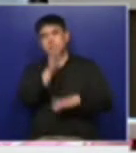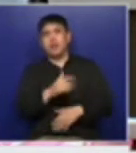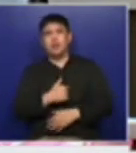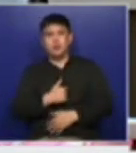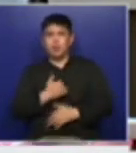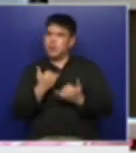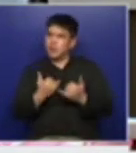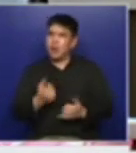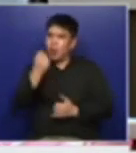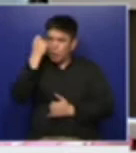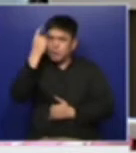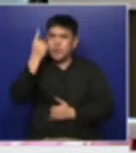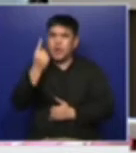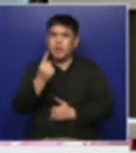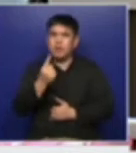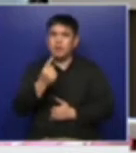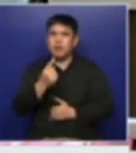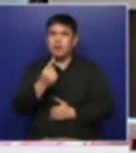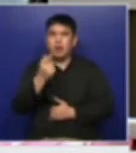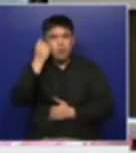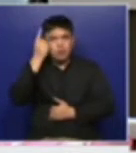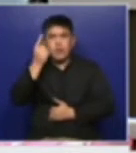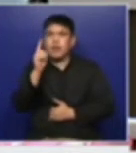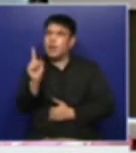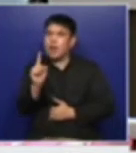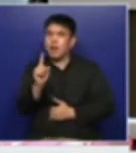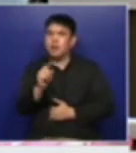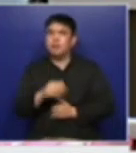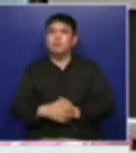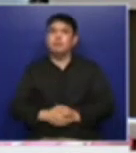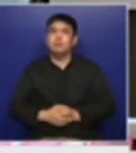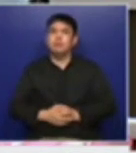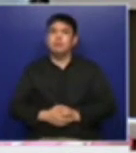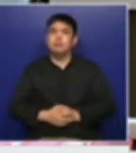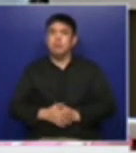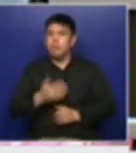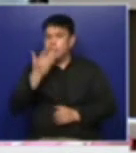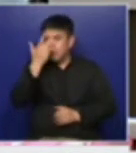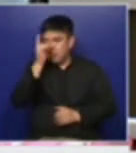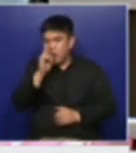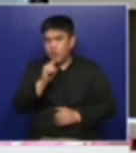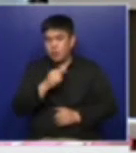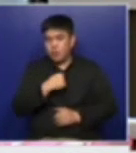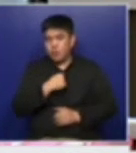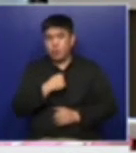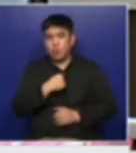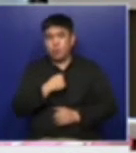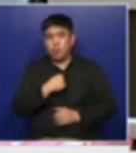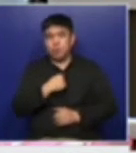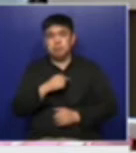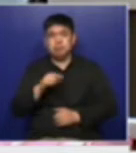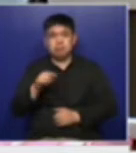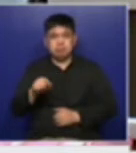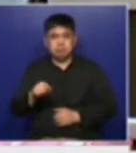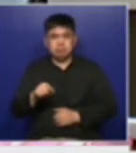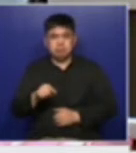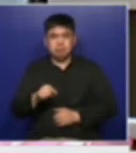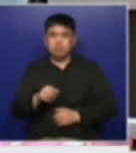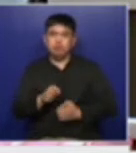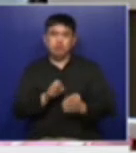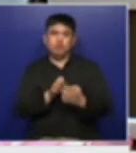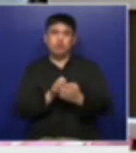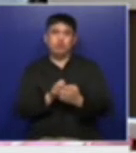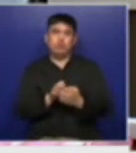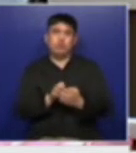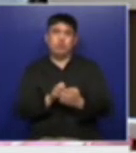ล้วครับเข้าใจโดยเจตนารมณ์อันบริสุทธิ์แล้วสำหรับเรื่องนี้ยืนยันได้ว่าจะไม่แตะ